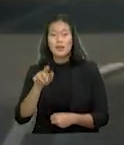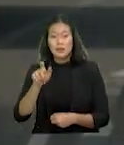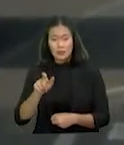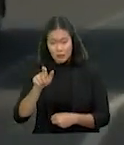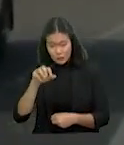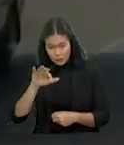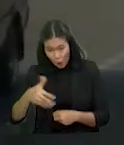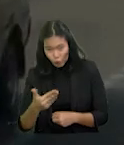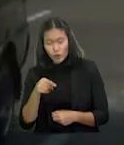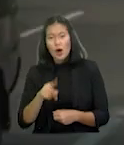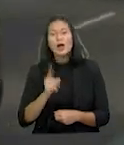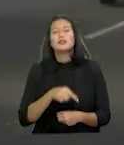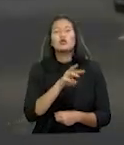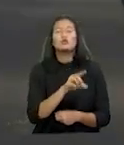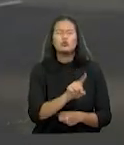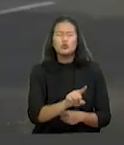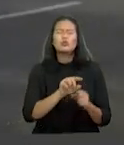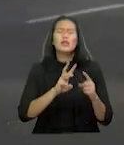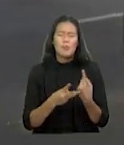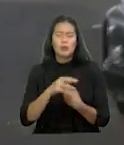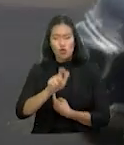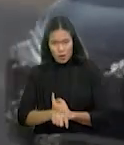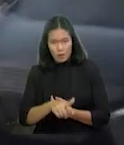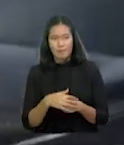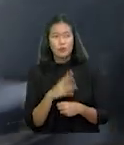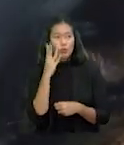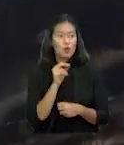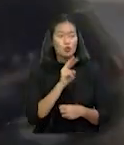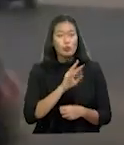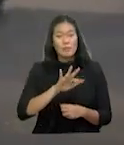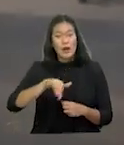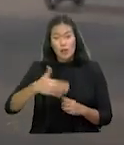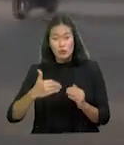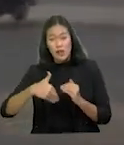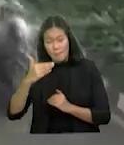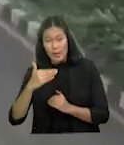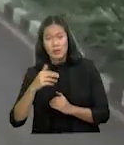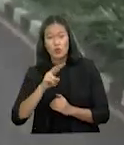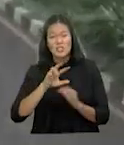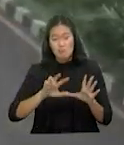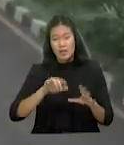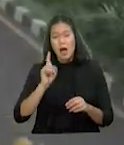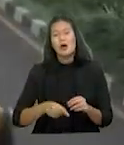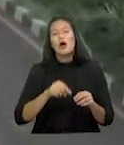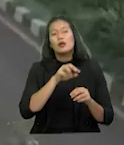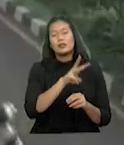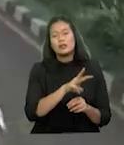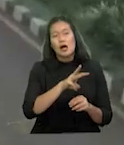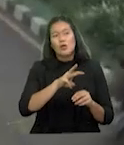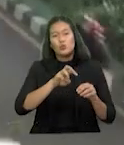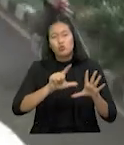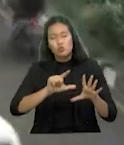sebanyak 113 orang, dan usia 25 hingga 49 tahun sebanyak 375